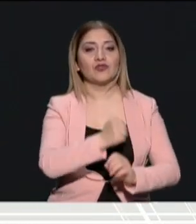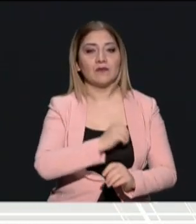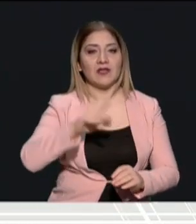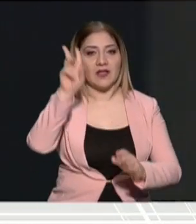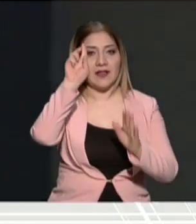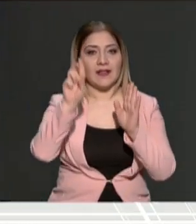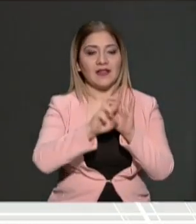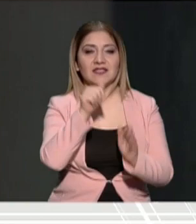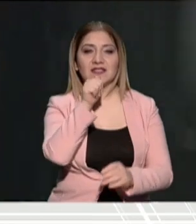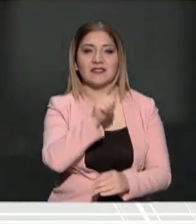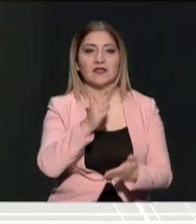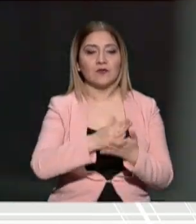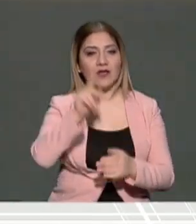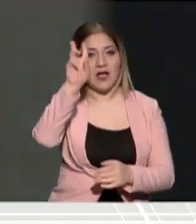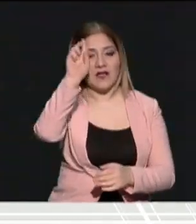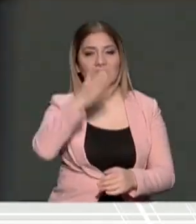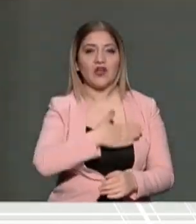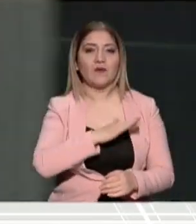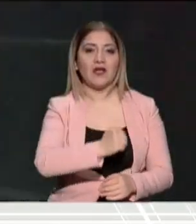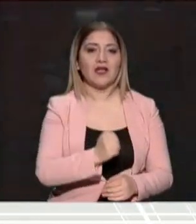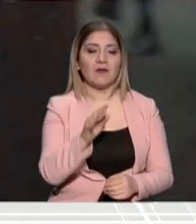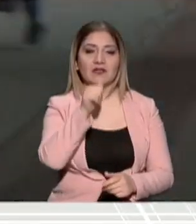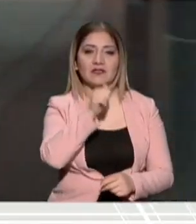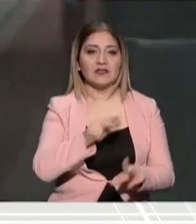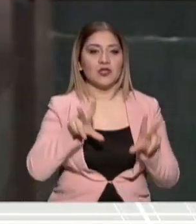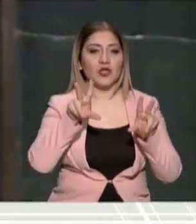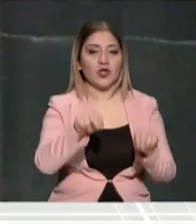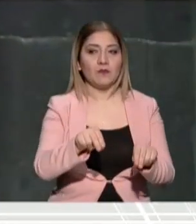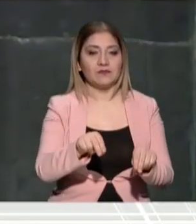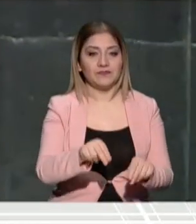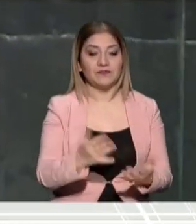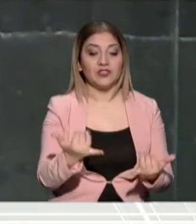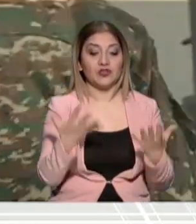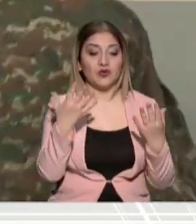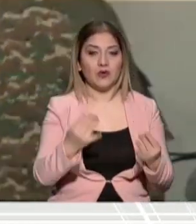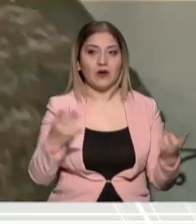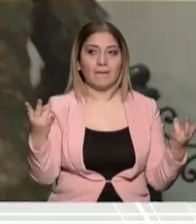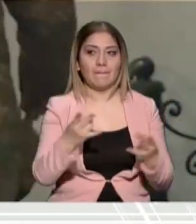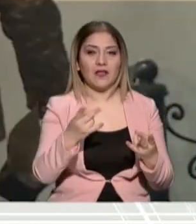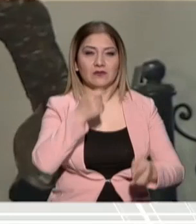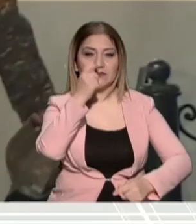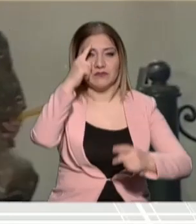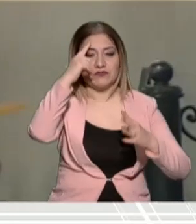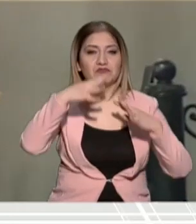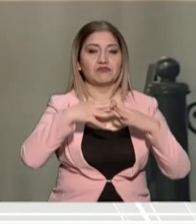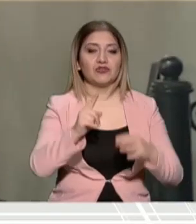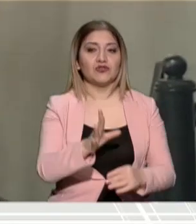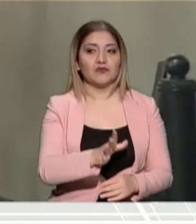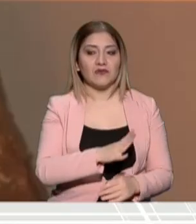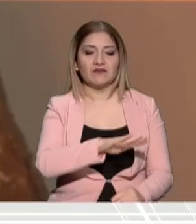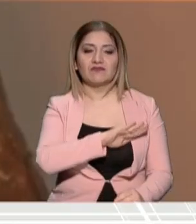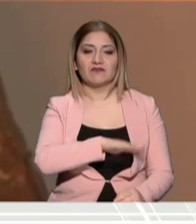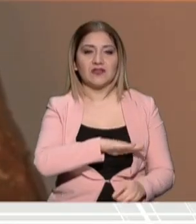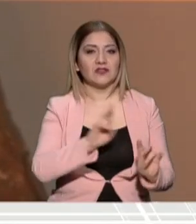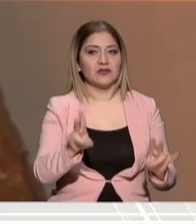եկեղեցի, ուխտ ունի Աստծո և անմահացած ընկերների առաջ։ Ասում է, խորհրդանշական այսօրը պետք է վերլուծել տեղի ունեցածը,